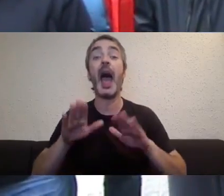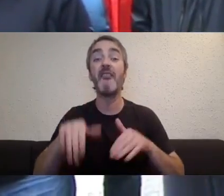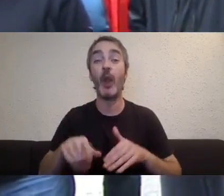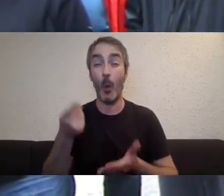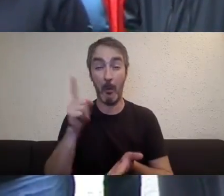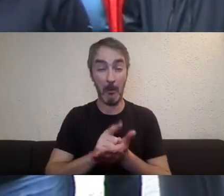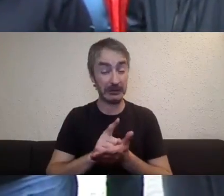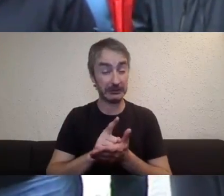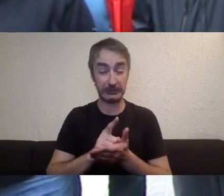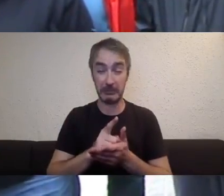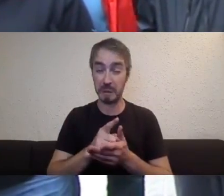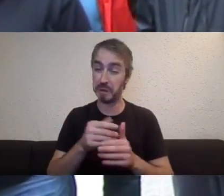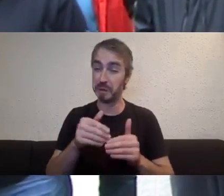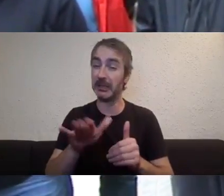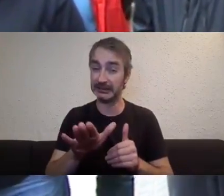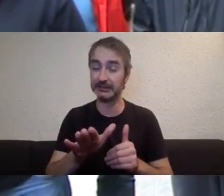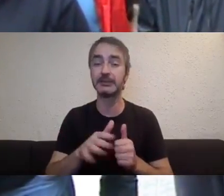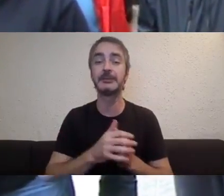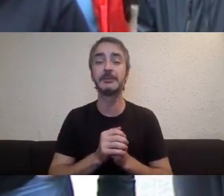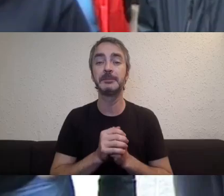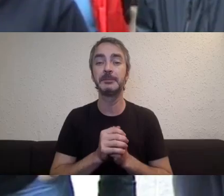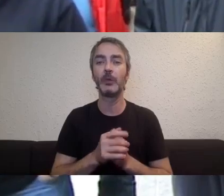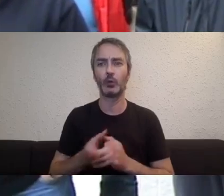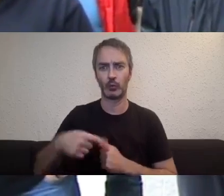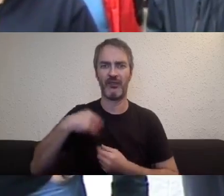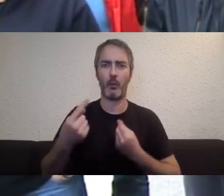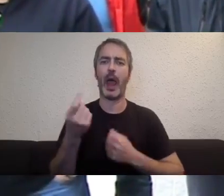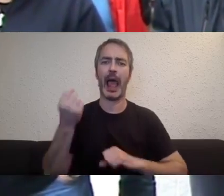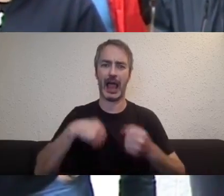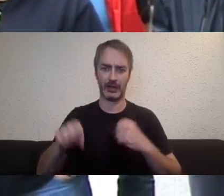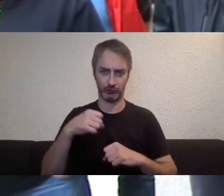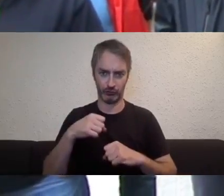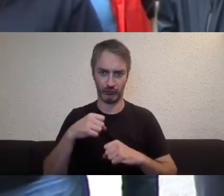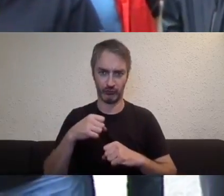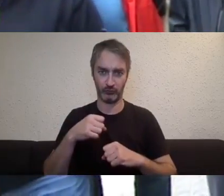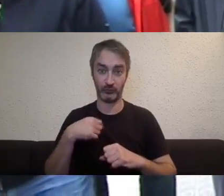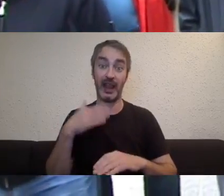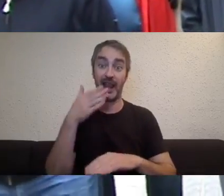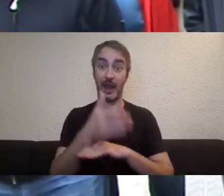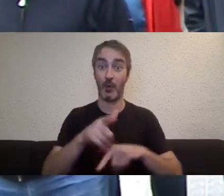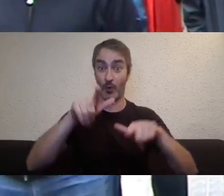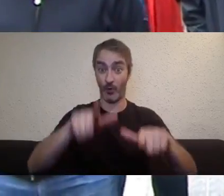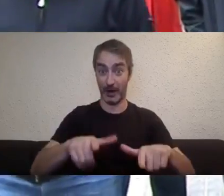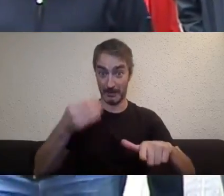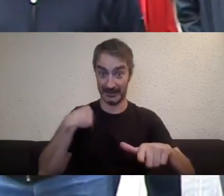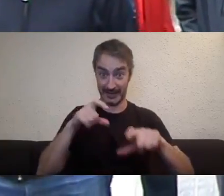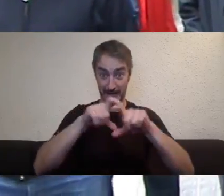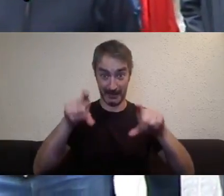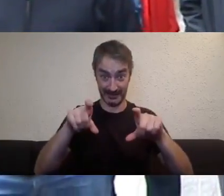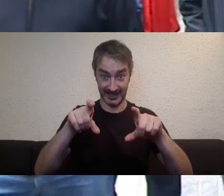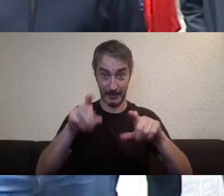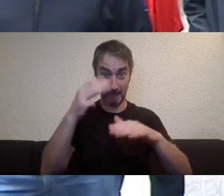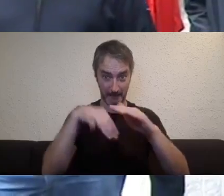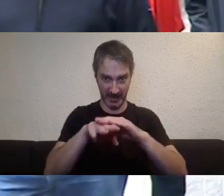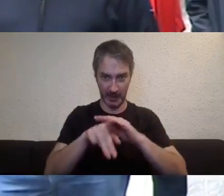fer una acció als locals de la constructora, i a partir d'aquell moment van deixar